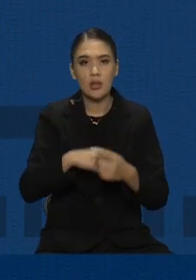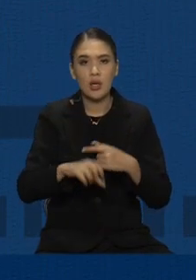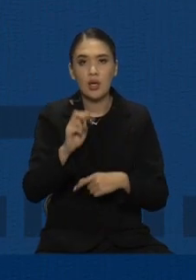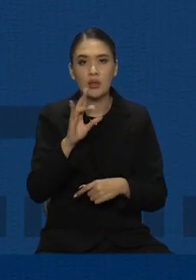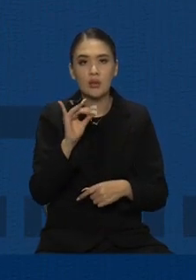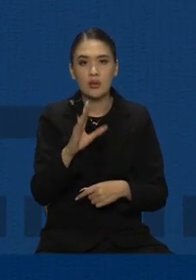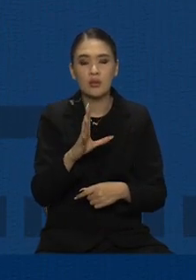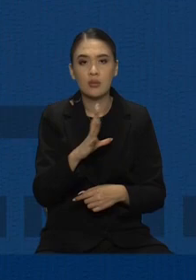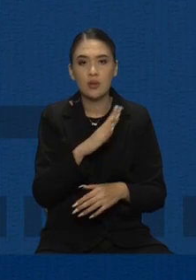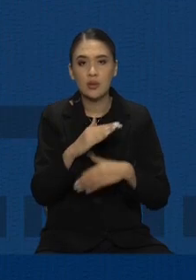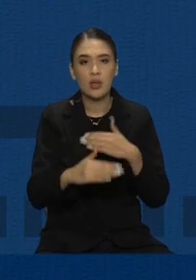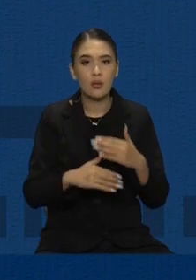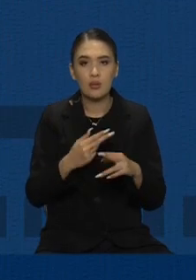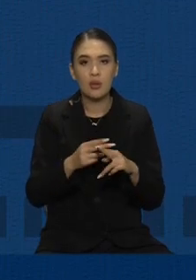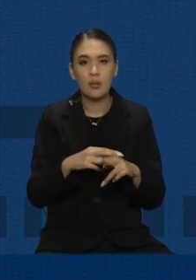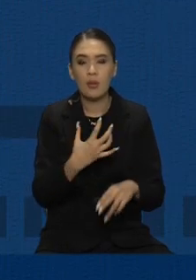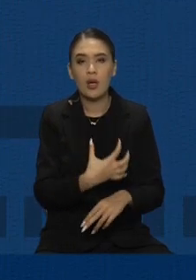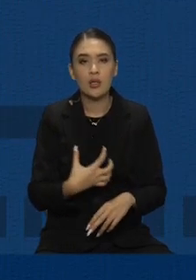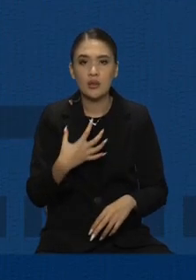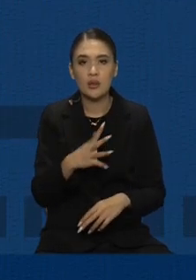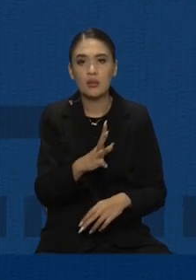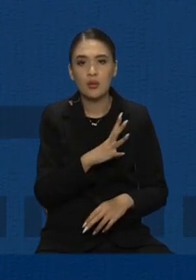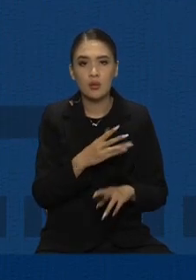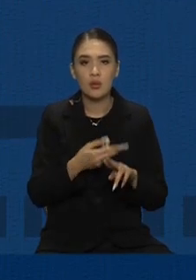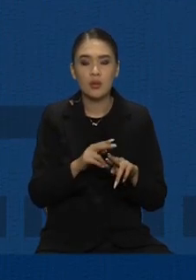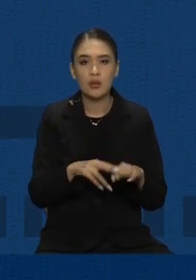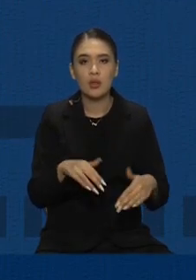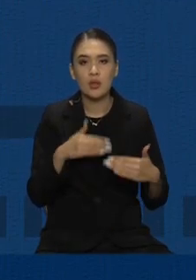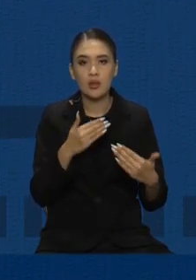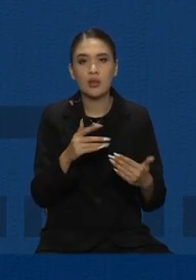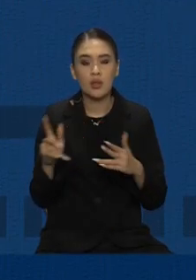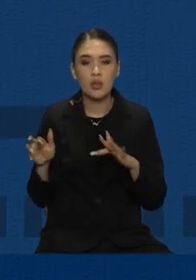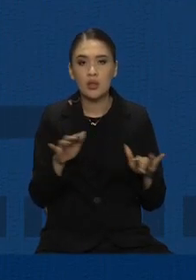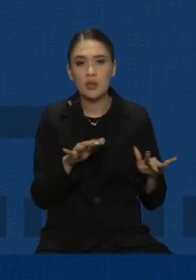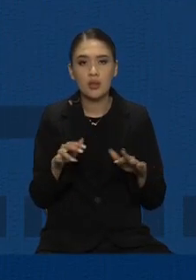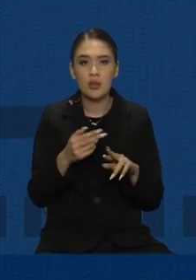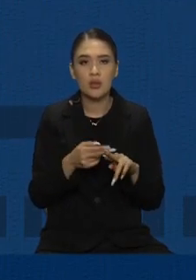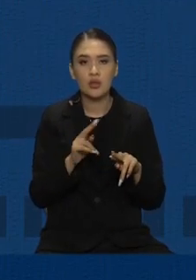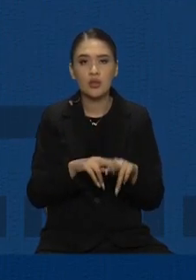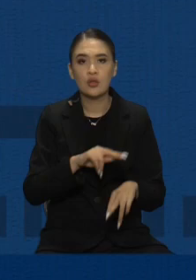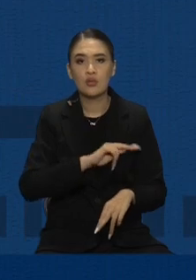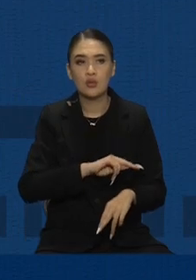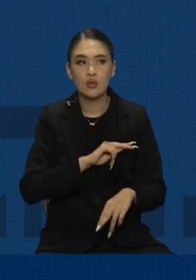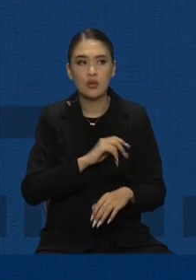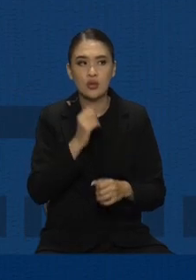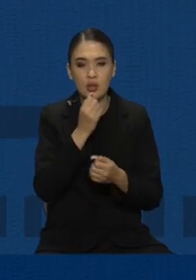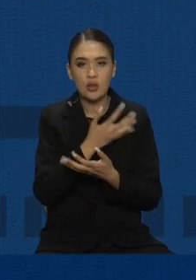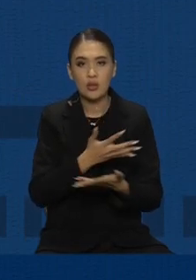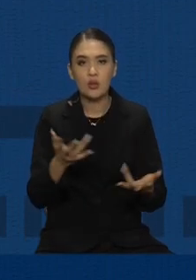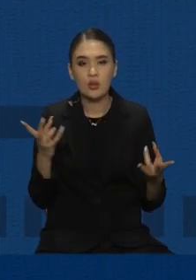активтерді ел дамуына бағыттаудың маңызына тоқталды. Сондықтан осы іске жұмылдырылған құзырлы органдардың жұмысын жандандыру қажет.